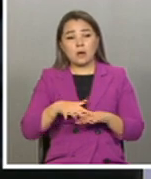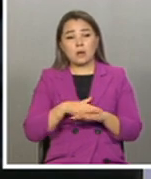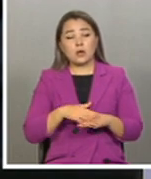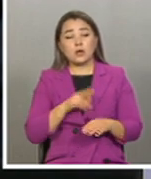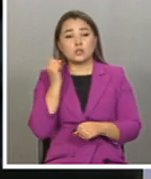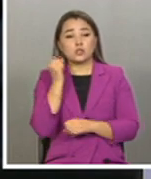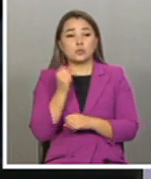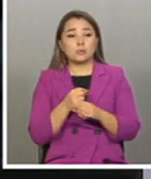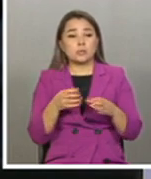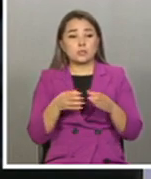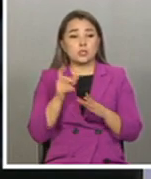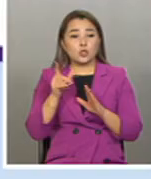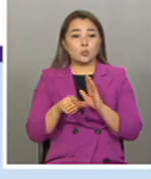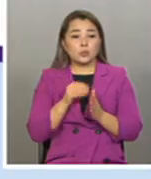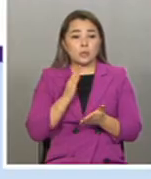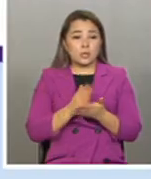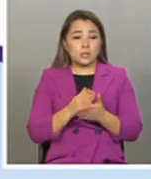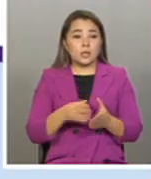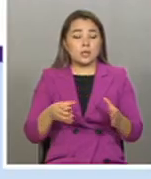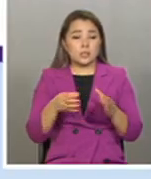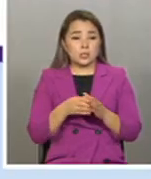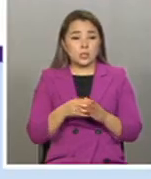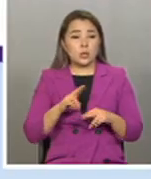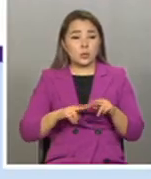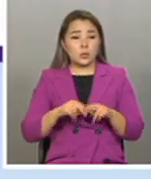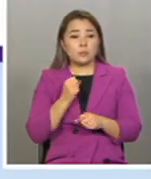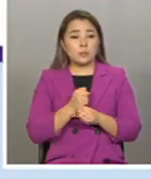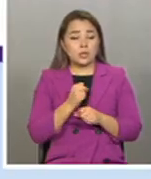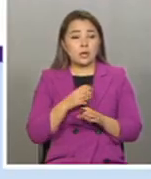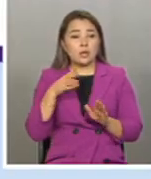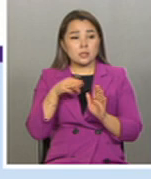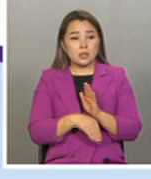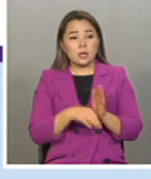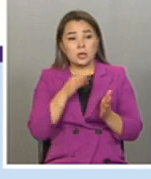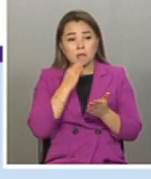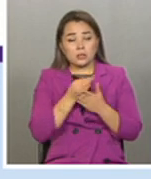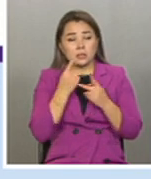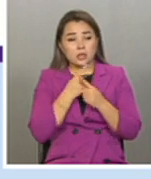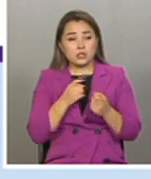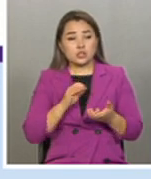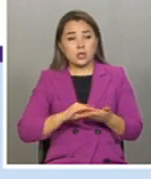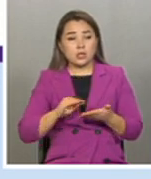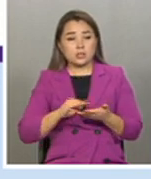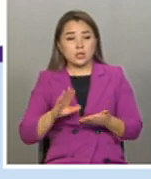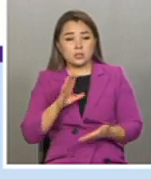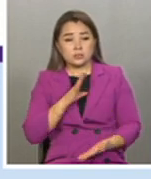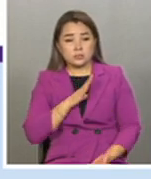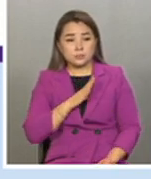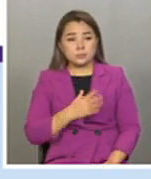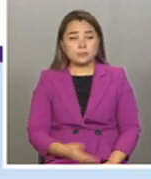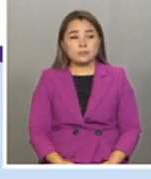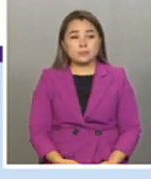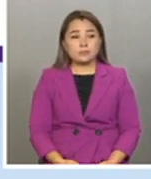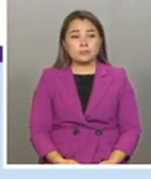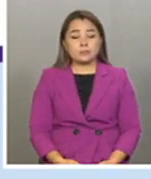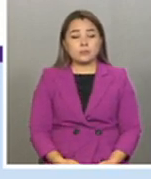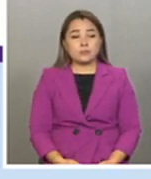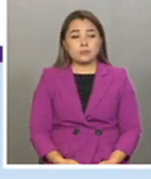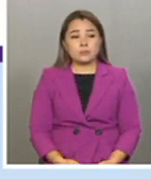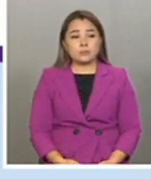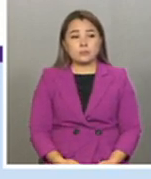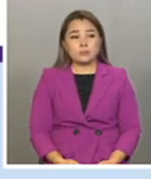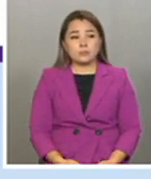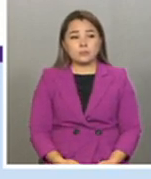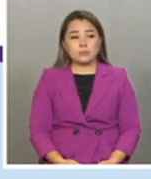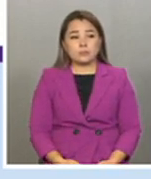жұмысшылар, депутаттар кеңестердің құрамына кіретіндігі туралы жазылған болатын. Дұрыс жауап бердіңіздер, балалар.